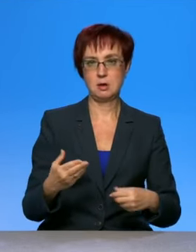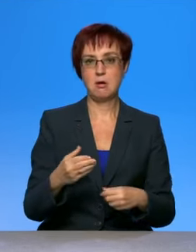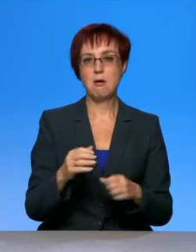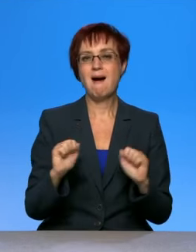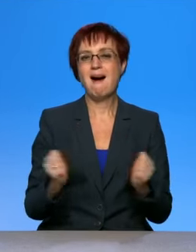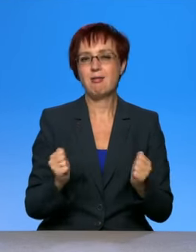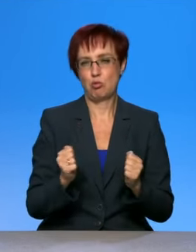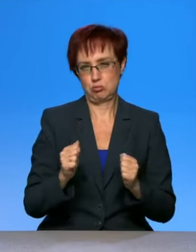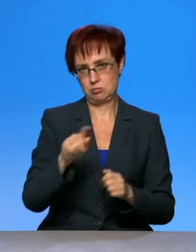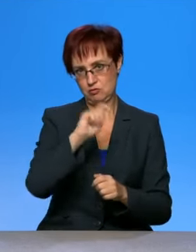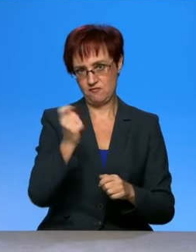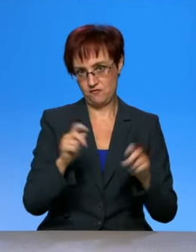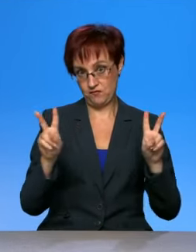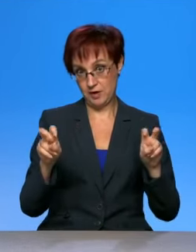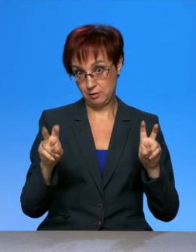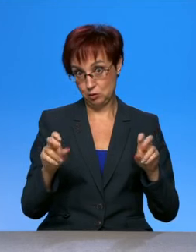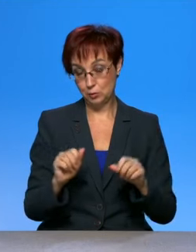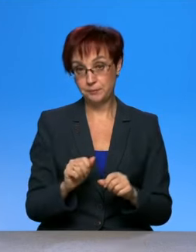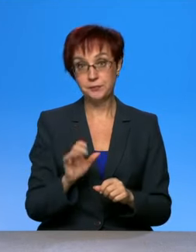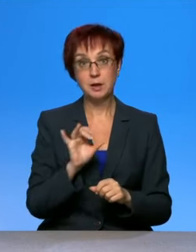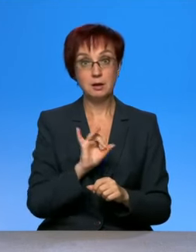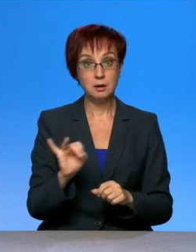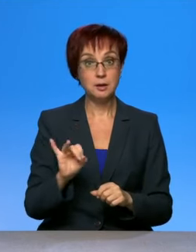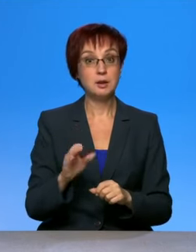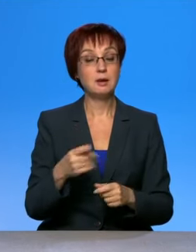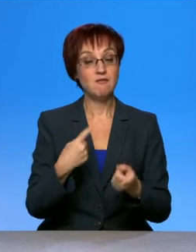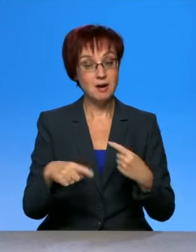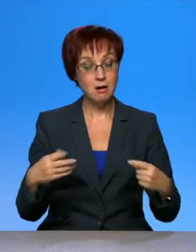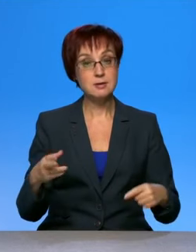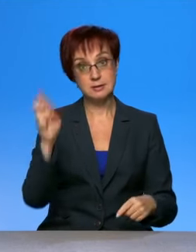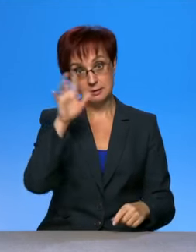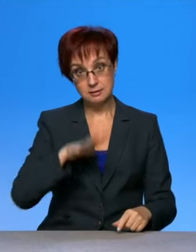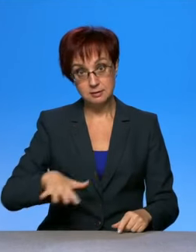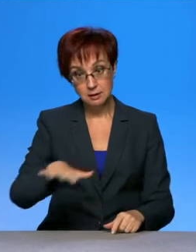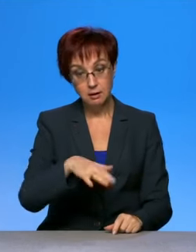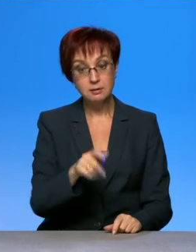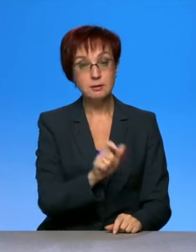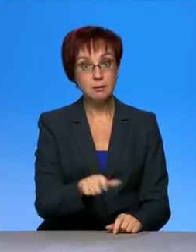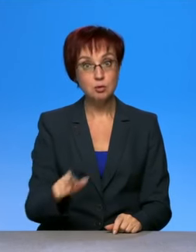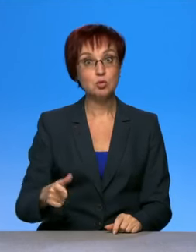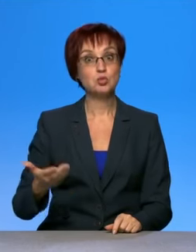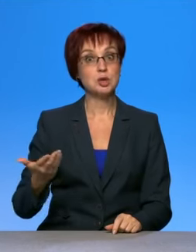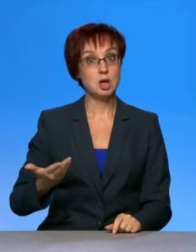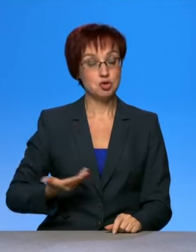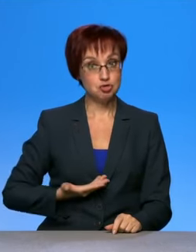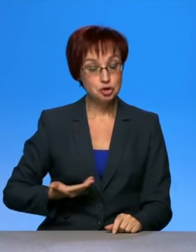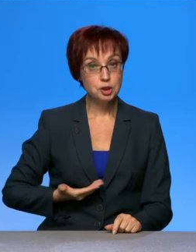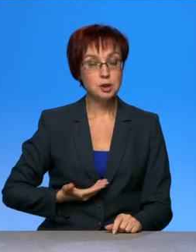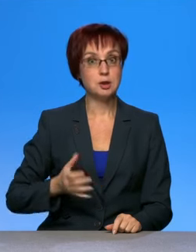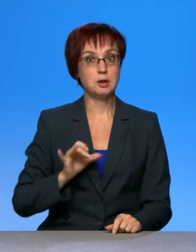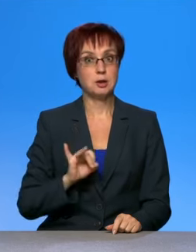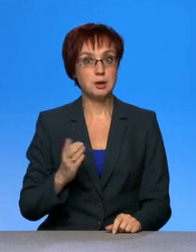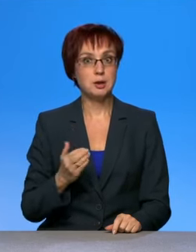горячей войны жили люди в разных странах по всей Европе с ощущением что горячая война вот-вот может